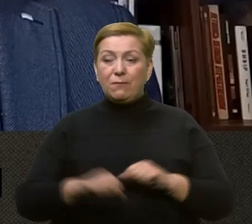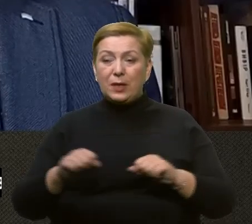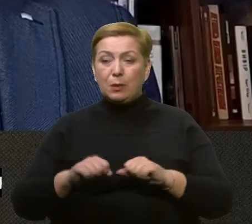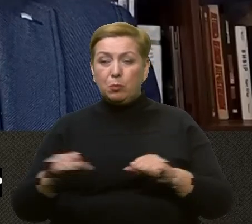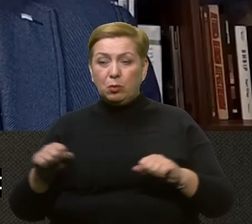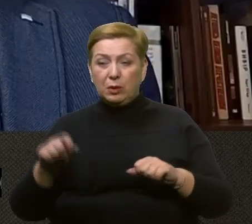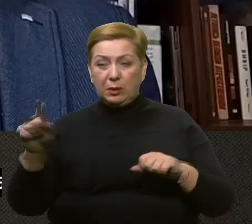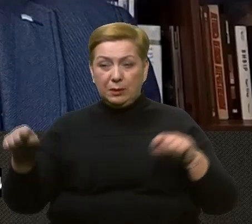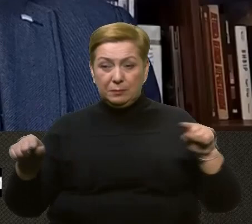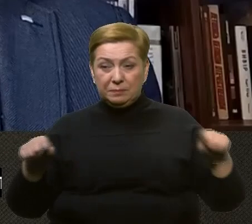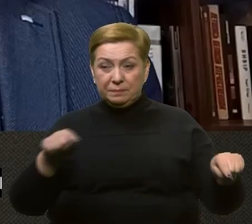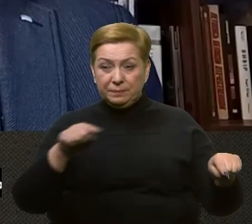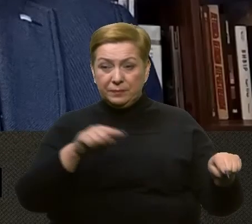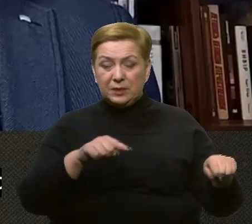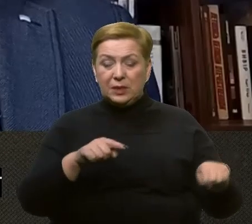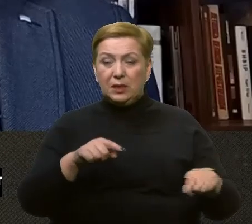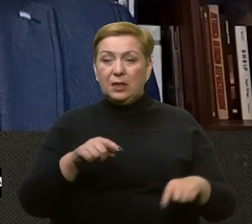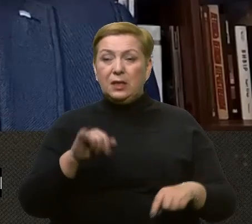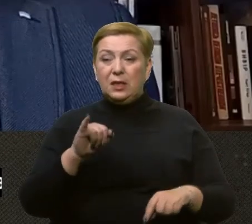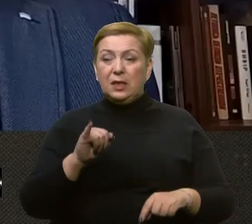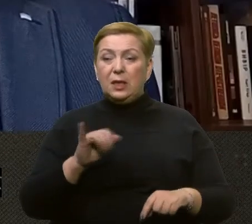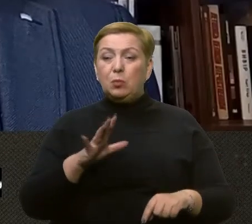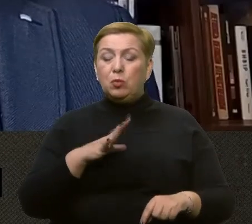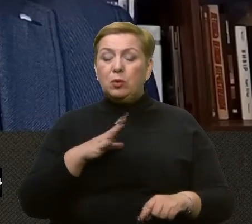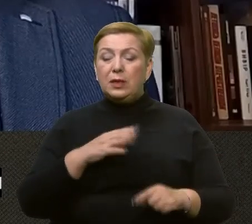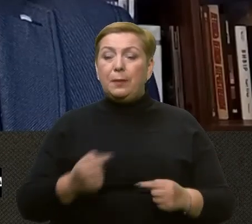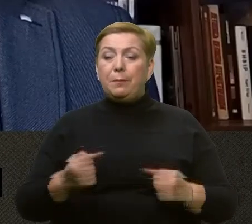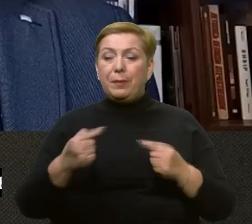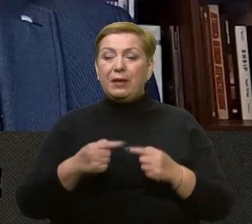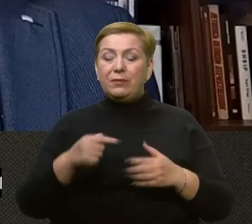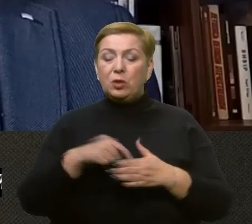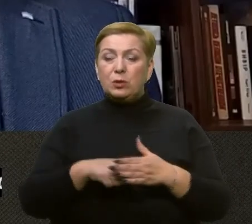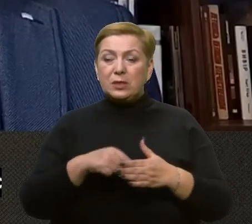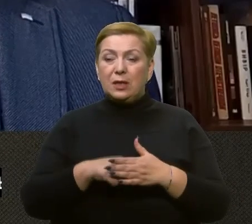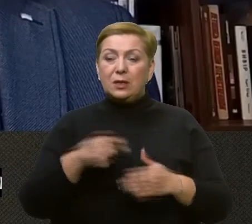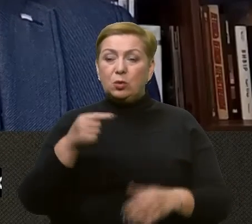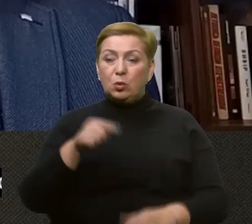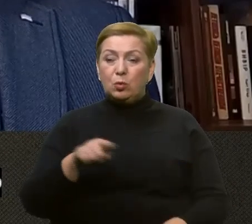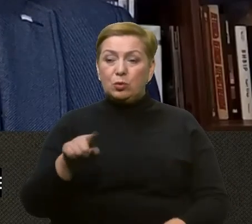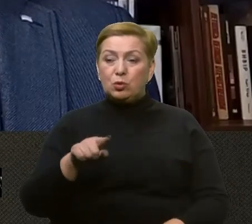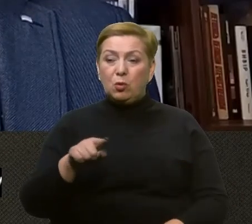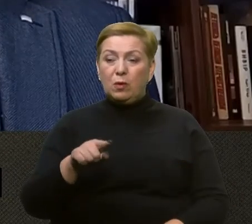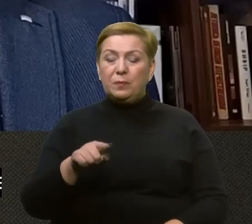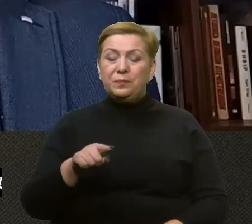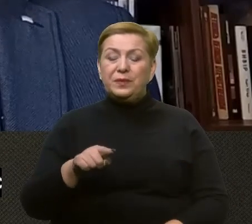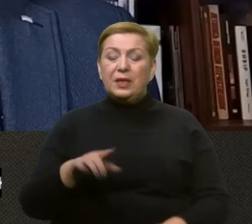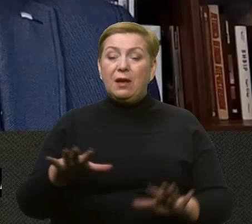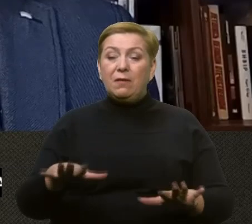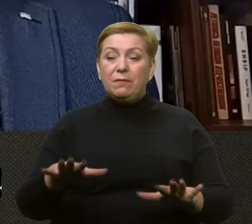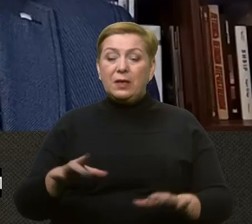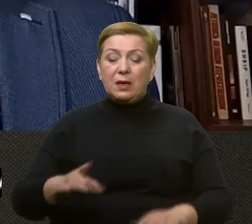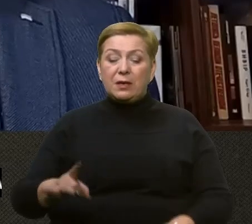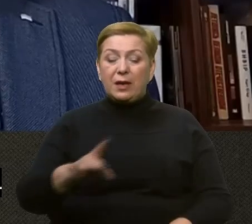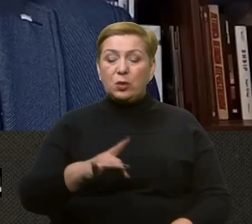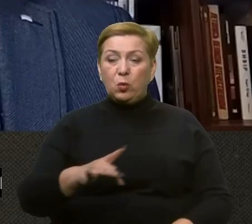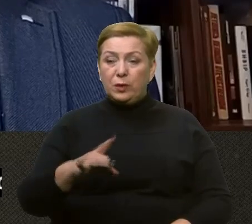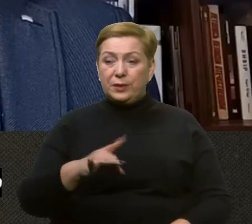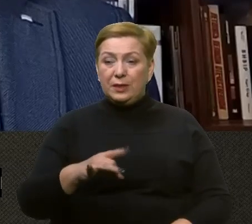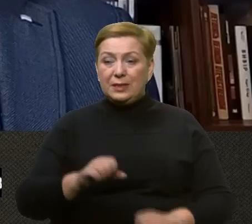і в тому числі, ну, були певні ознаки того, що в районі якраз Севастополя